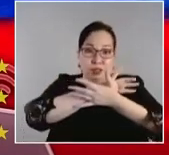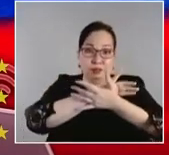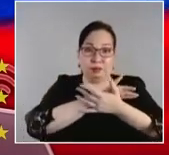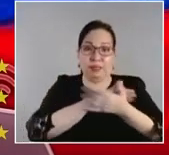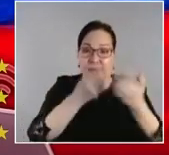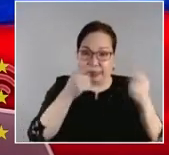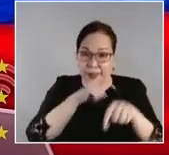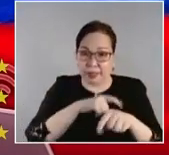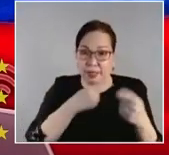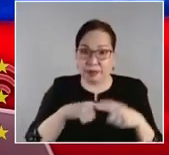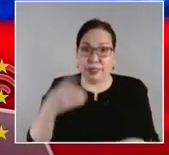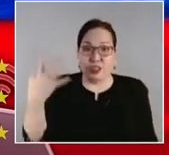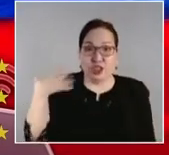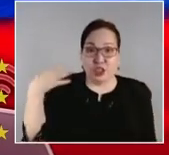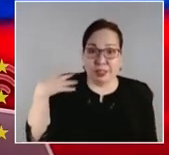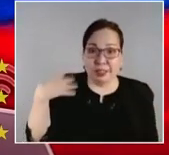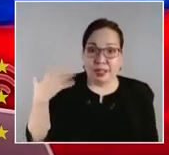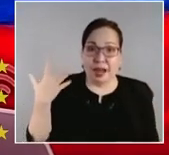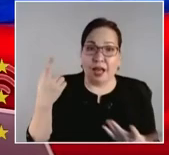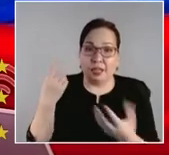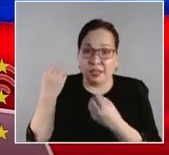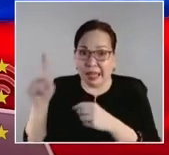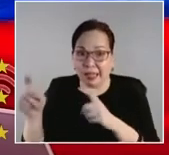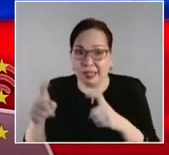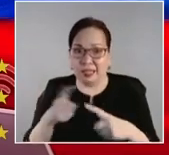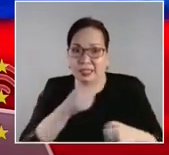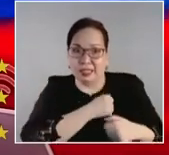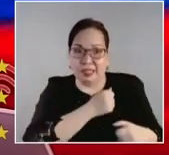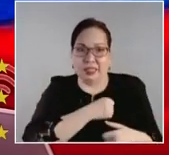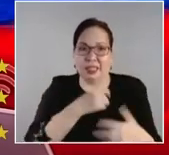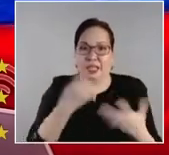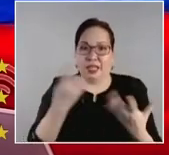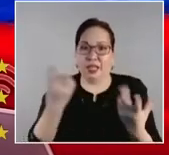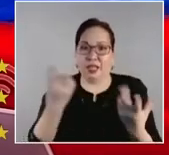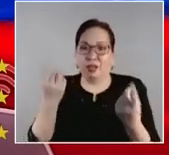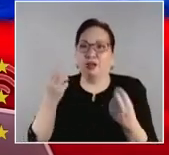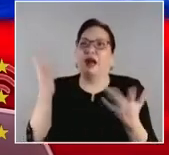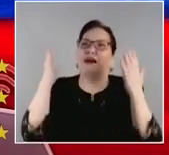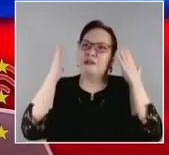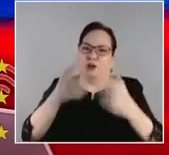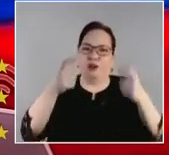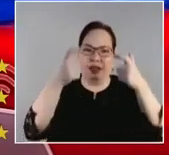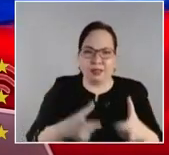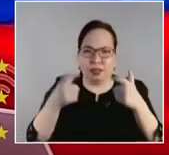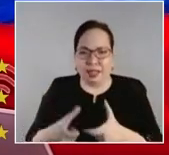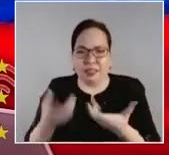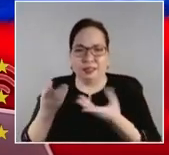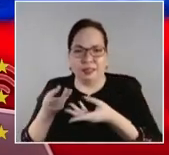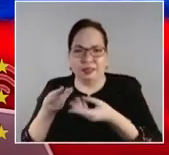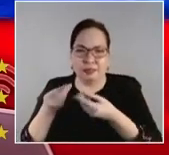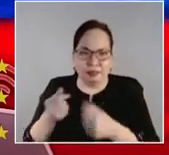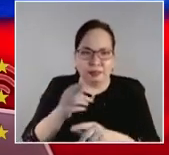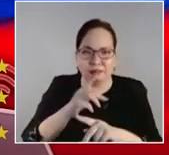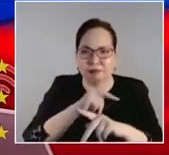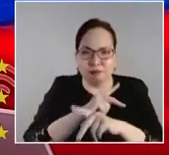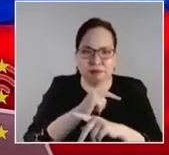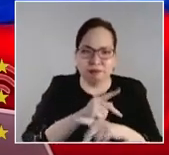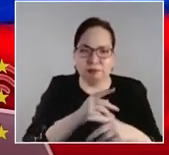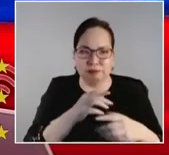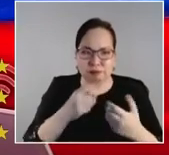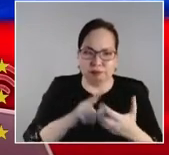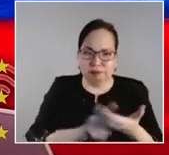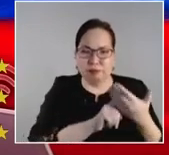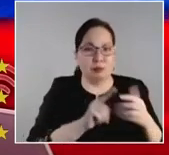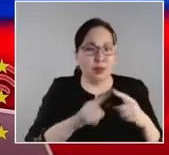mga solusyon, ano? Puro mga lockdown, puro mga ano. So, pandemic, you have to look at this thing in